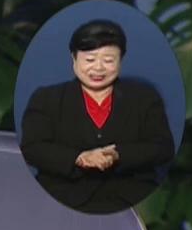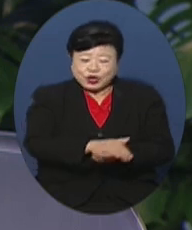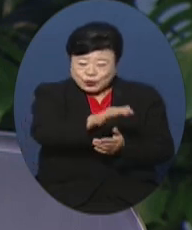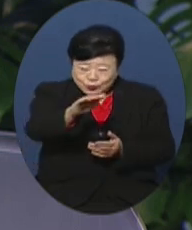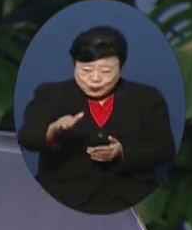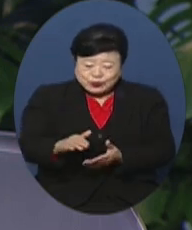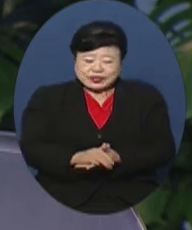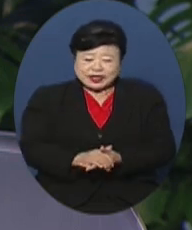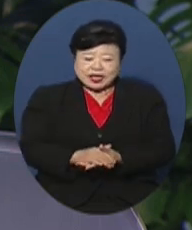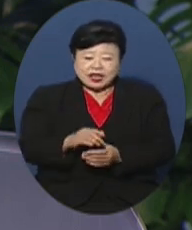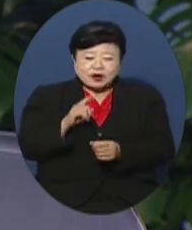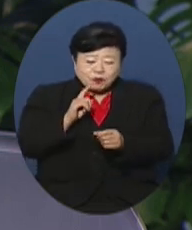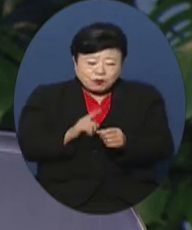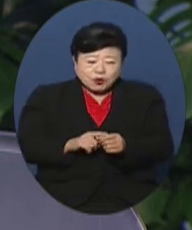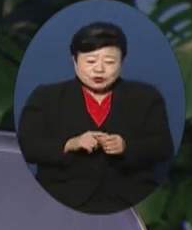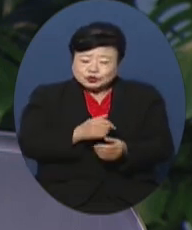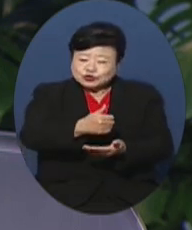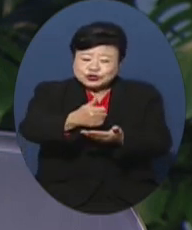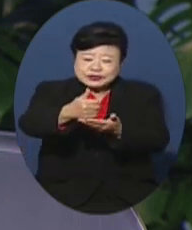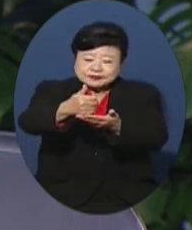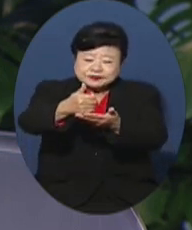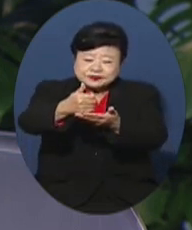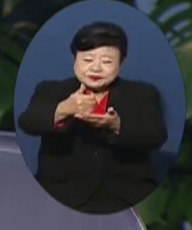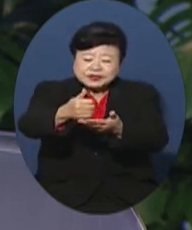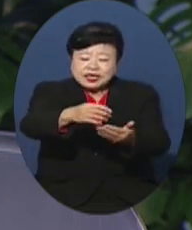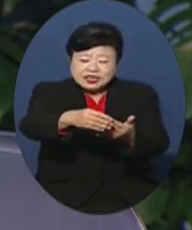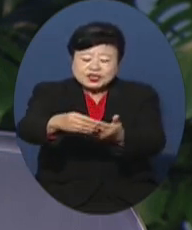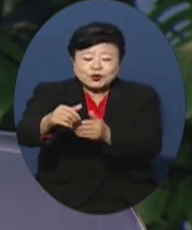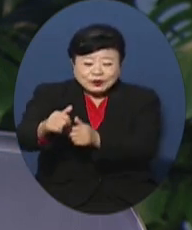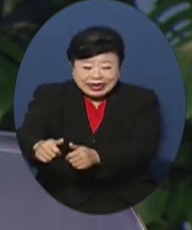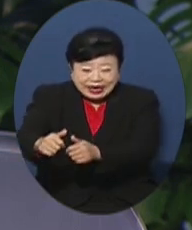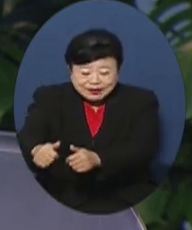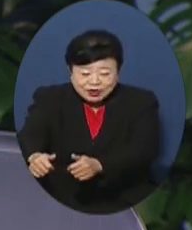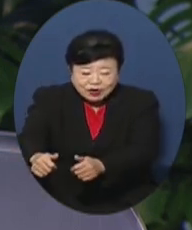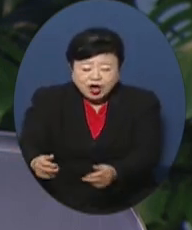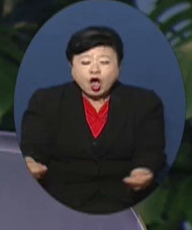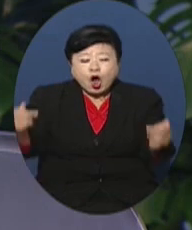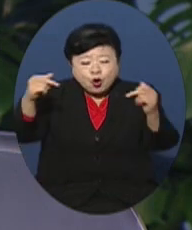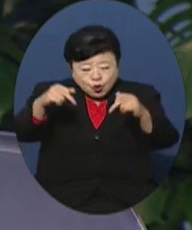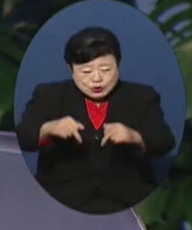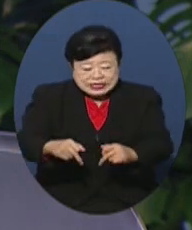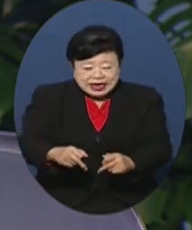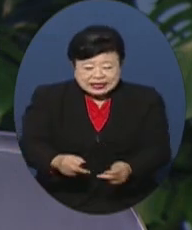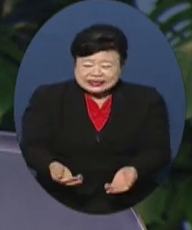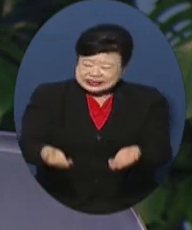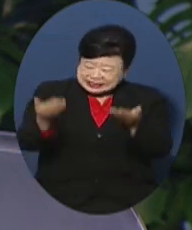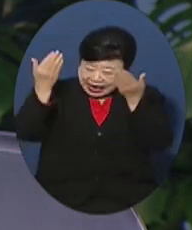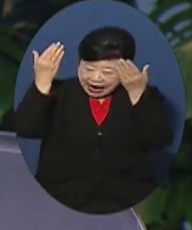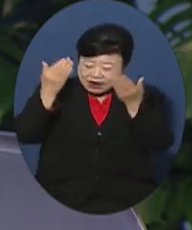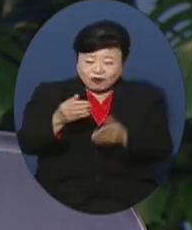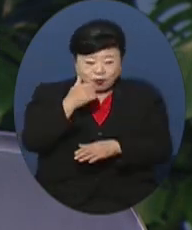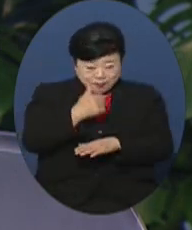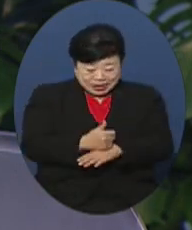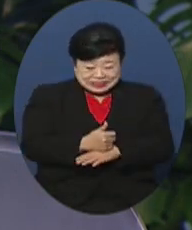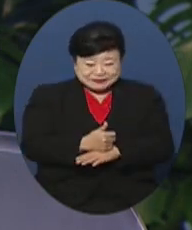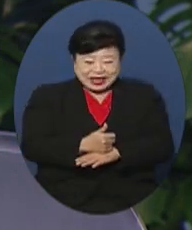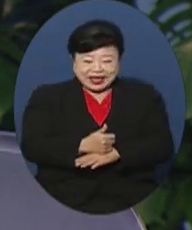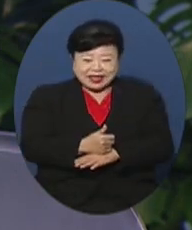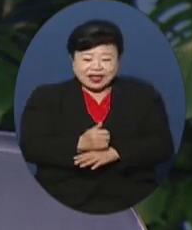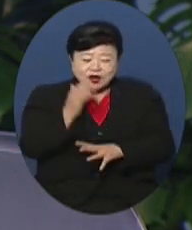우리의 목적이신 주님 인도를 따라가면 골짜기를 통과하여 마침내 푸른